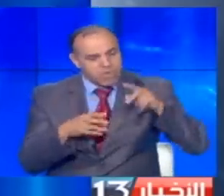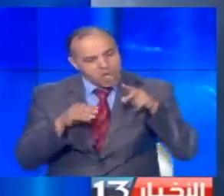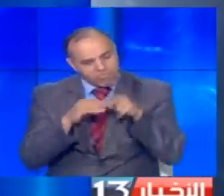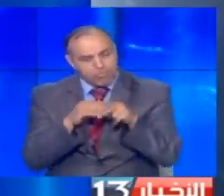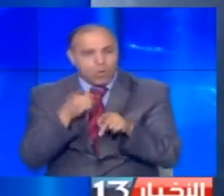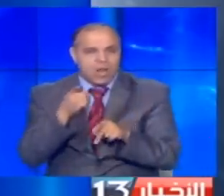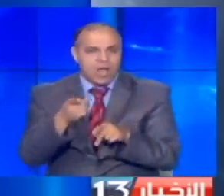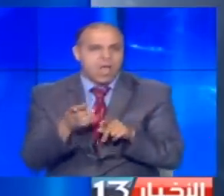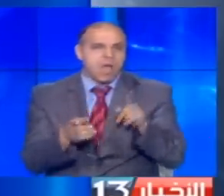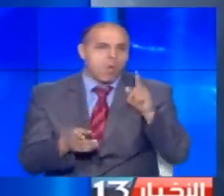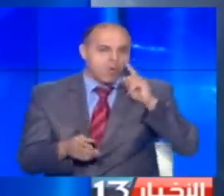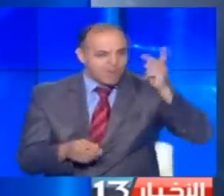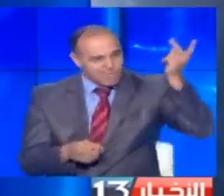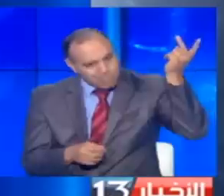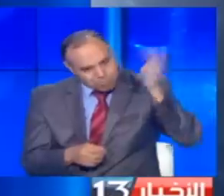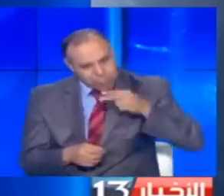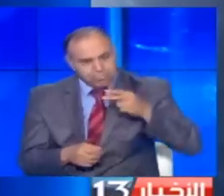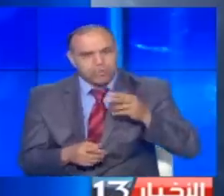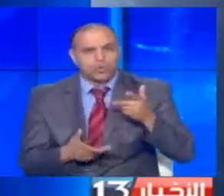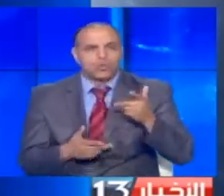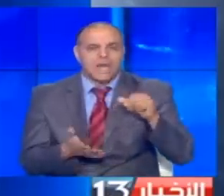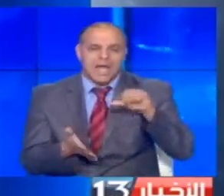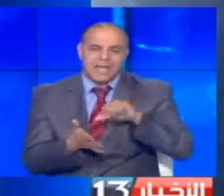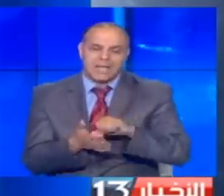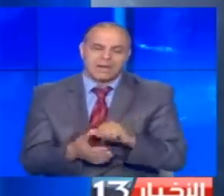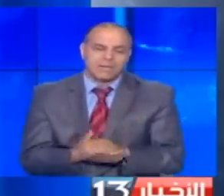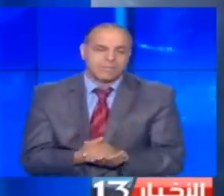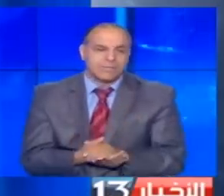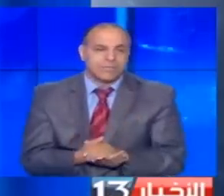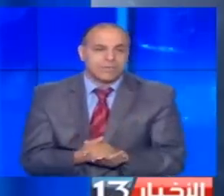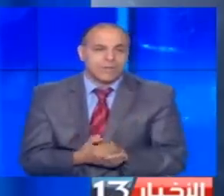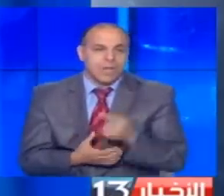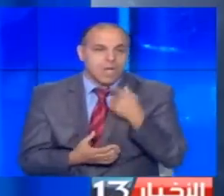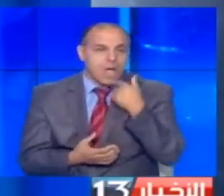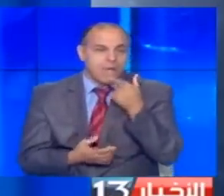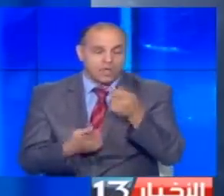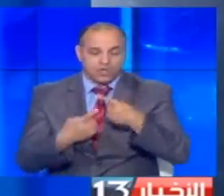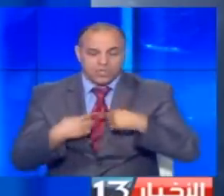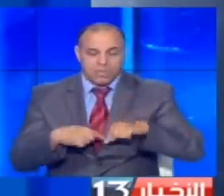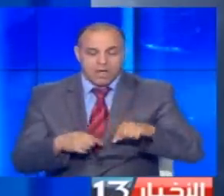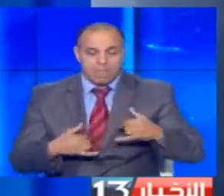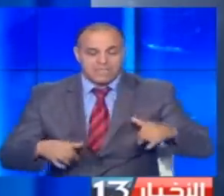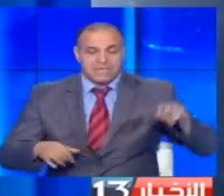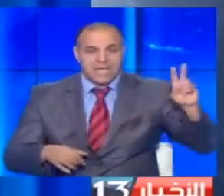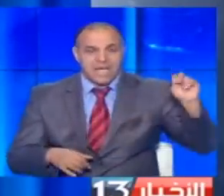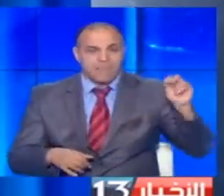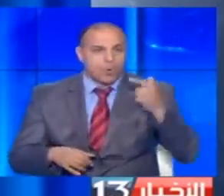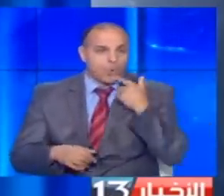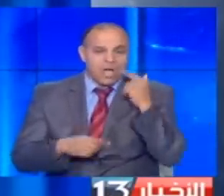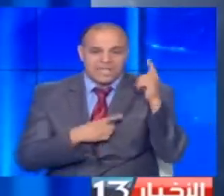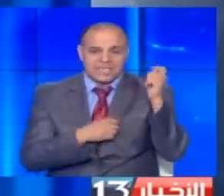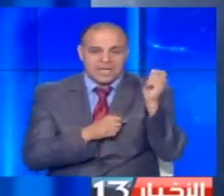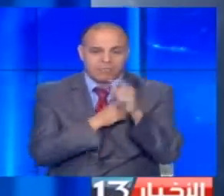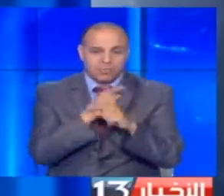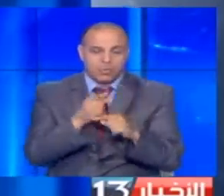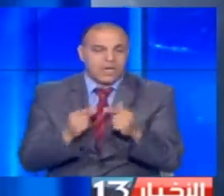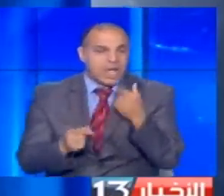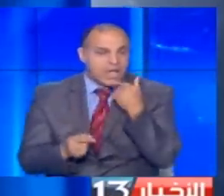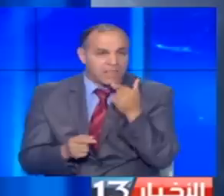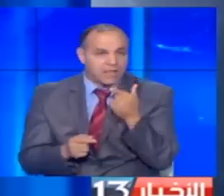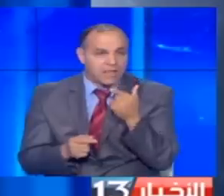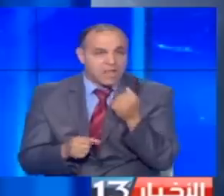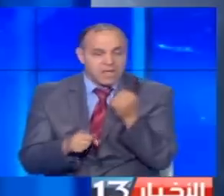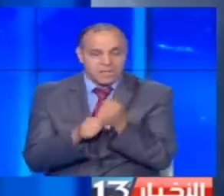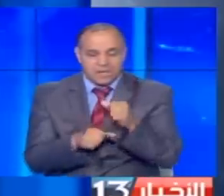مهددا بفرض مزيد العقوبات على طهران جاء ذلك في اجتماع مجلس الامن الدولي حول اسلحه الدمار الشامل من